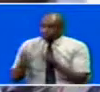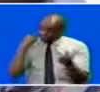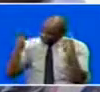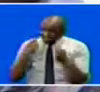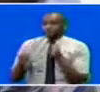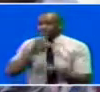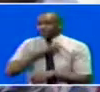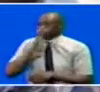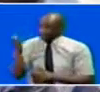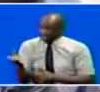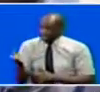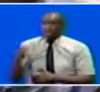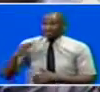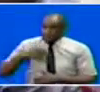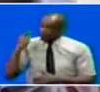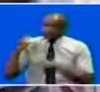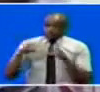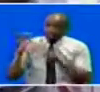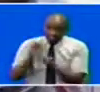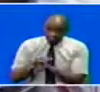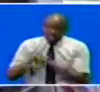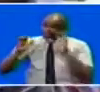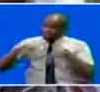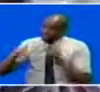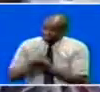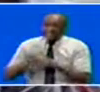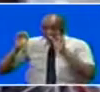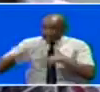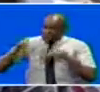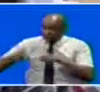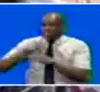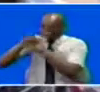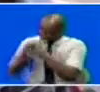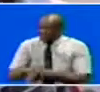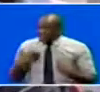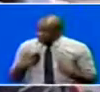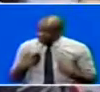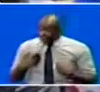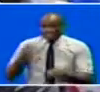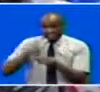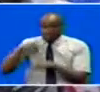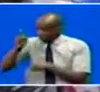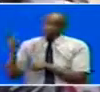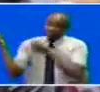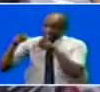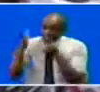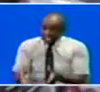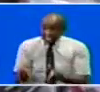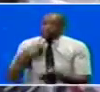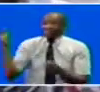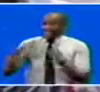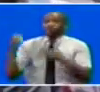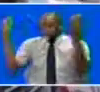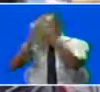hiyo. Sababu ile watu wameteseka sana, ni watu wa kulima. Wanalima wananyanyaswa. Na wakati anakuja hapa Nyeri, anakuja